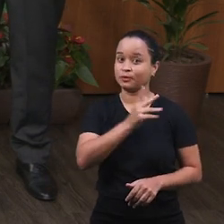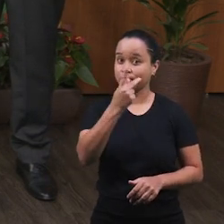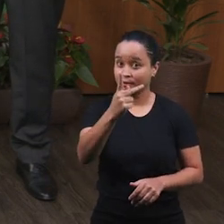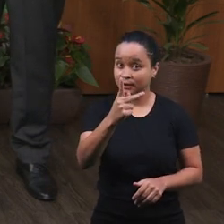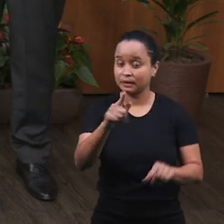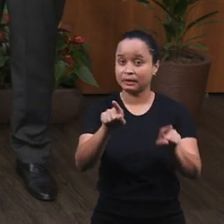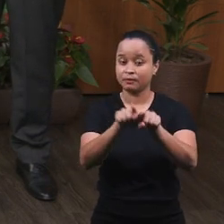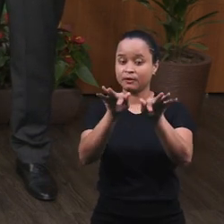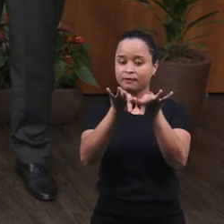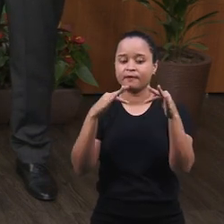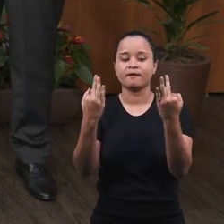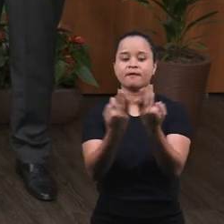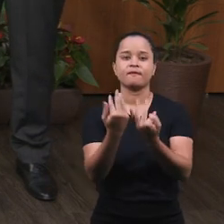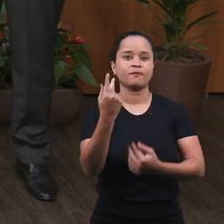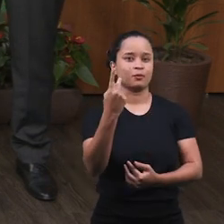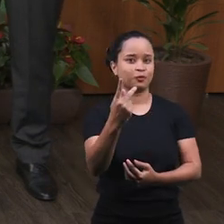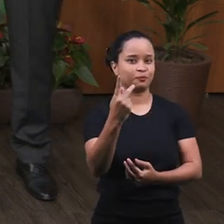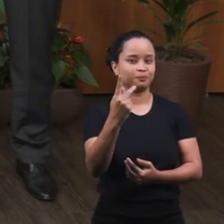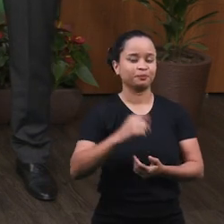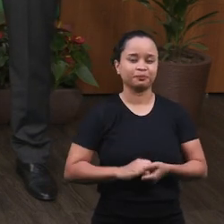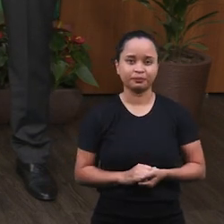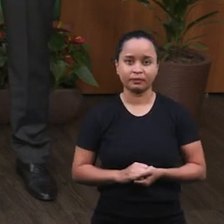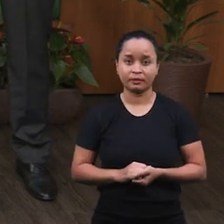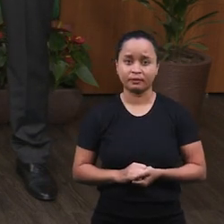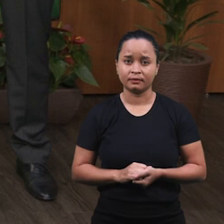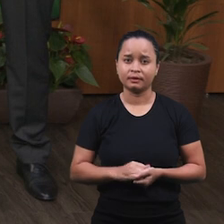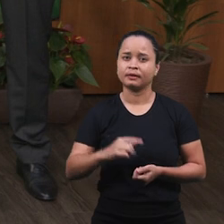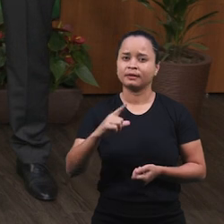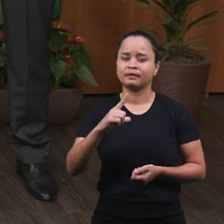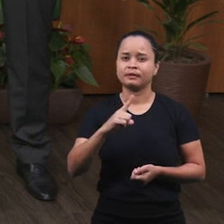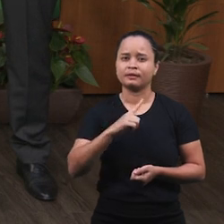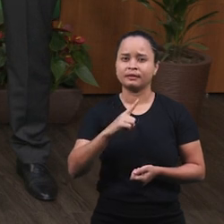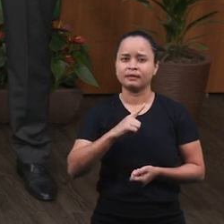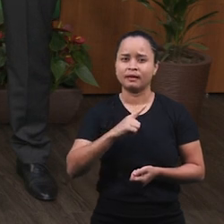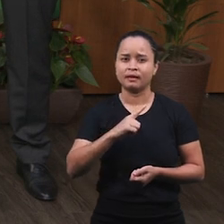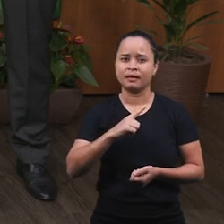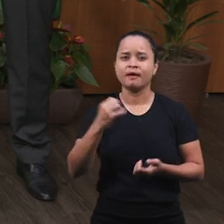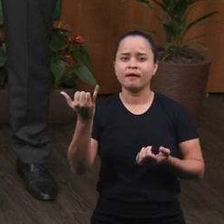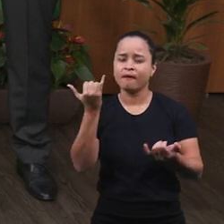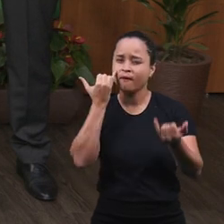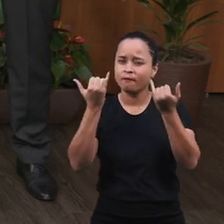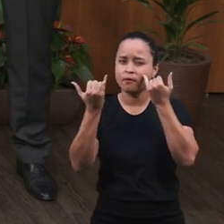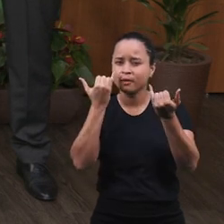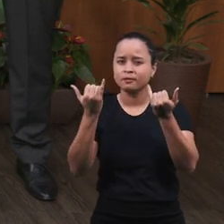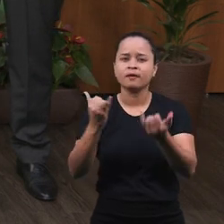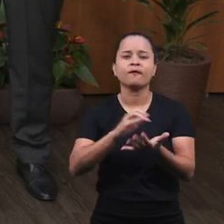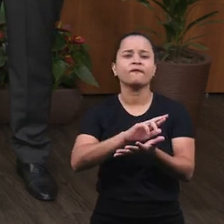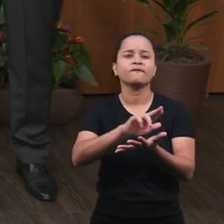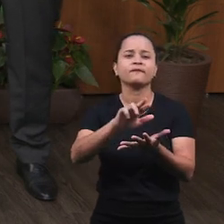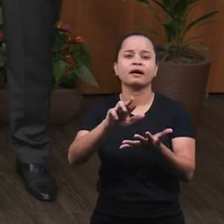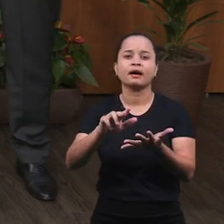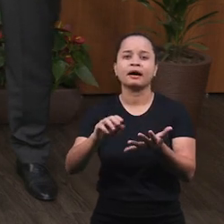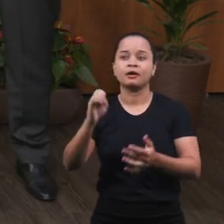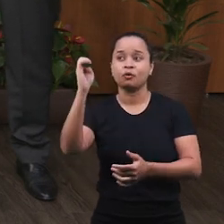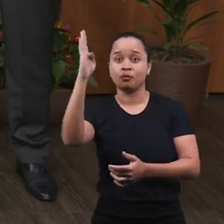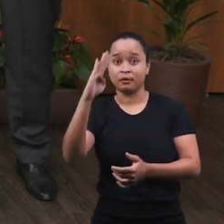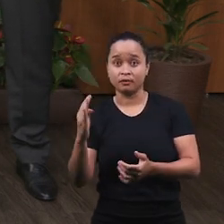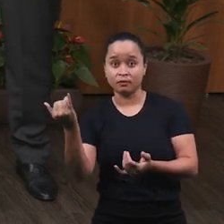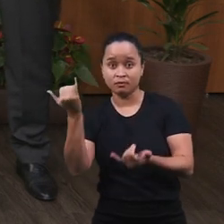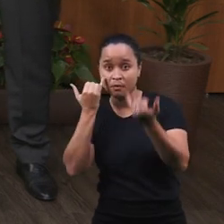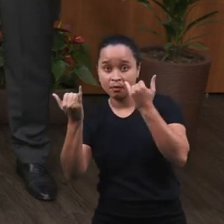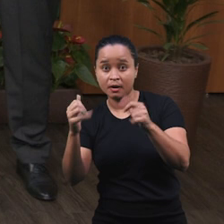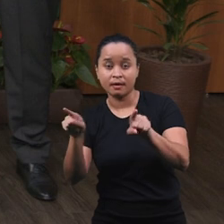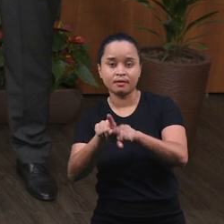votre cœur et de votre famille. Nous avons reçu plusieurs messages au Brésil